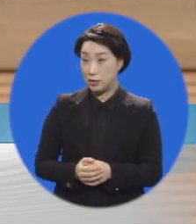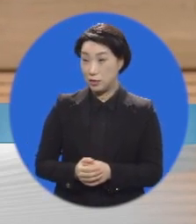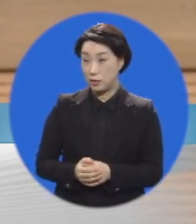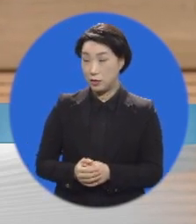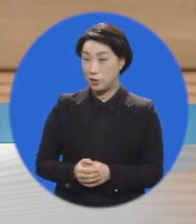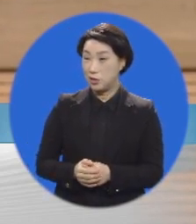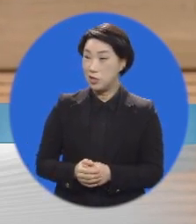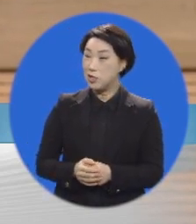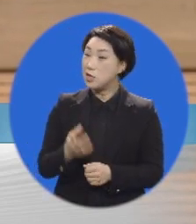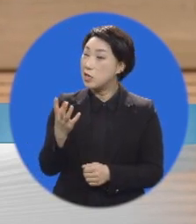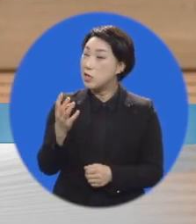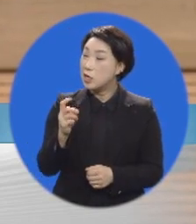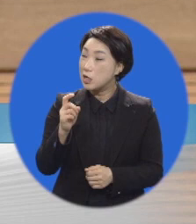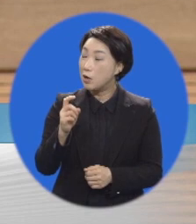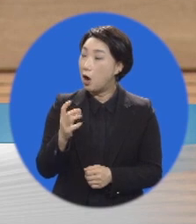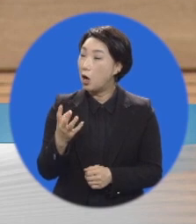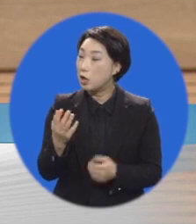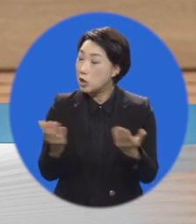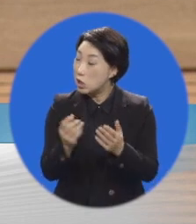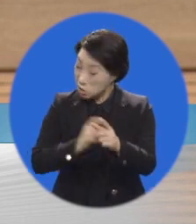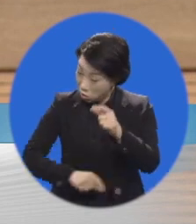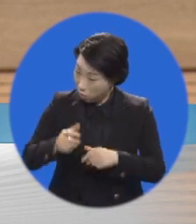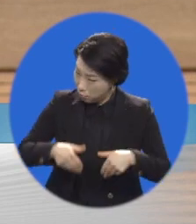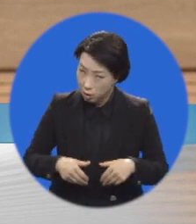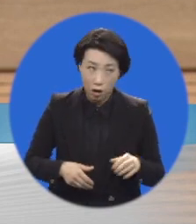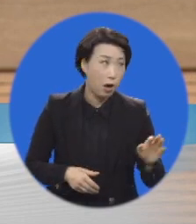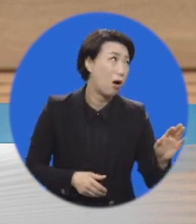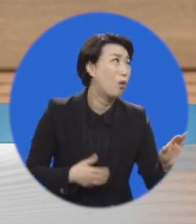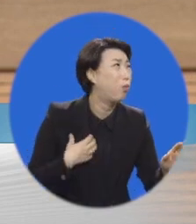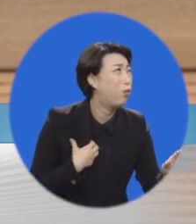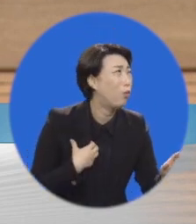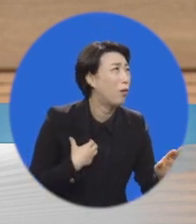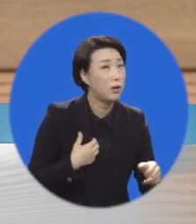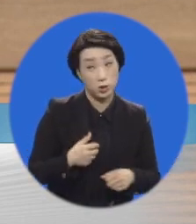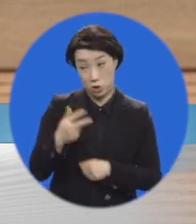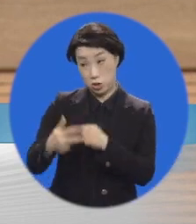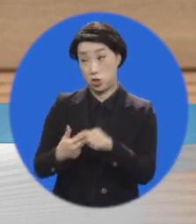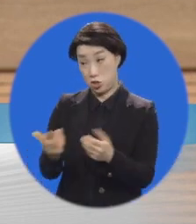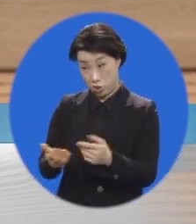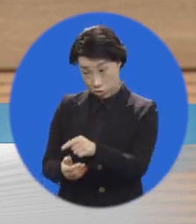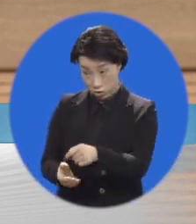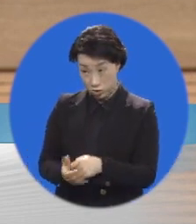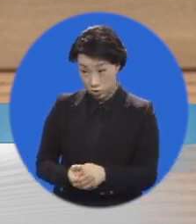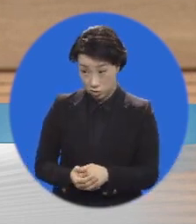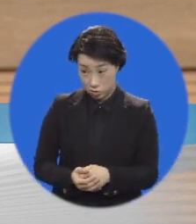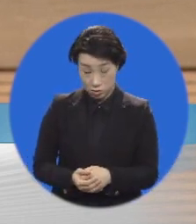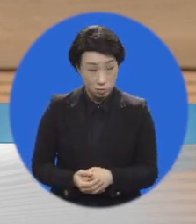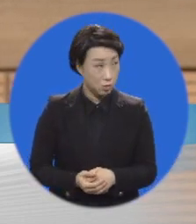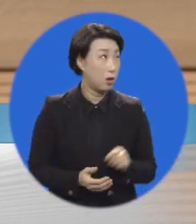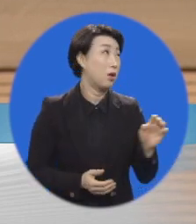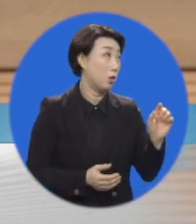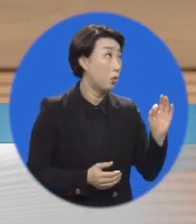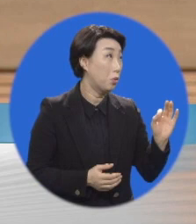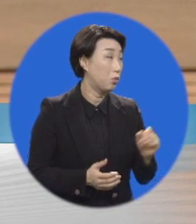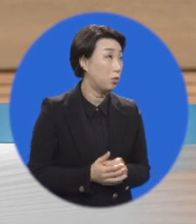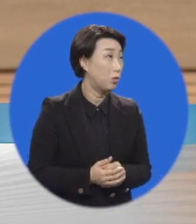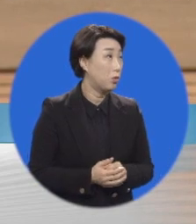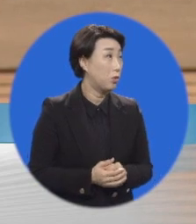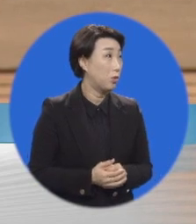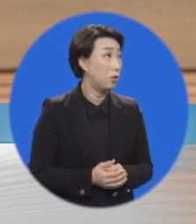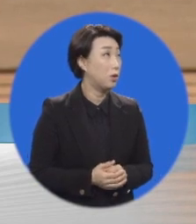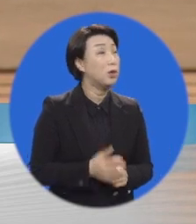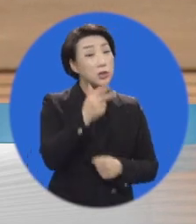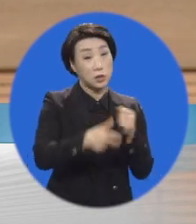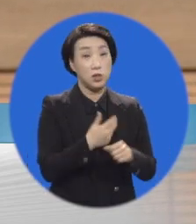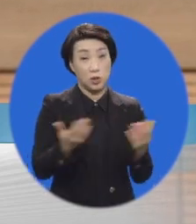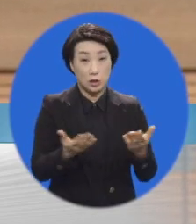십몇 년을 더 일이요 그러니까 너무 비싸요 그거는 7년 더 일해 줄게요 7년을 일해준다고